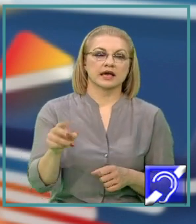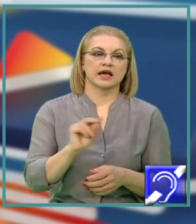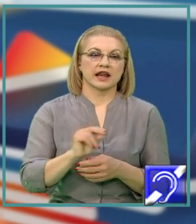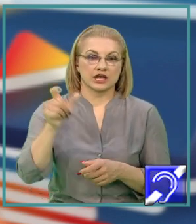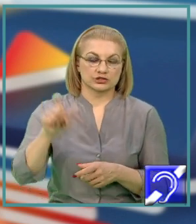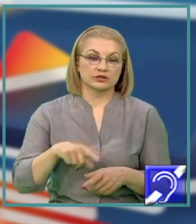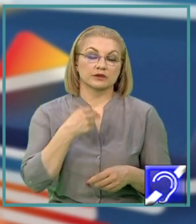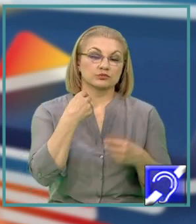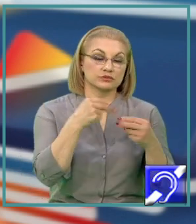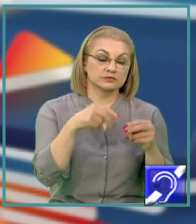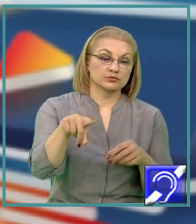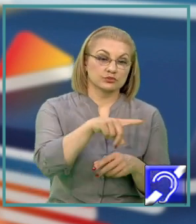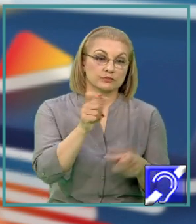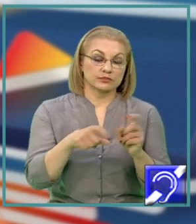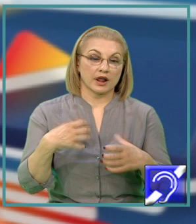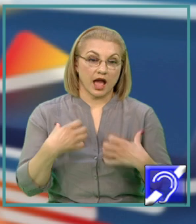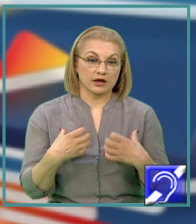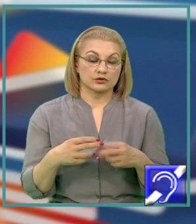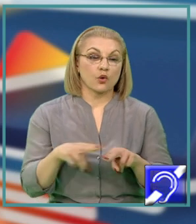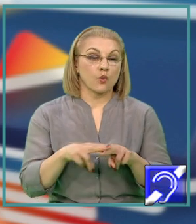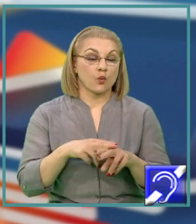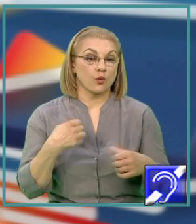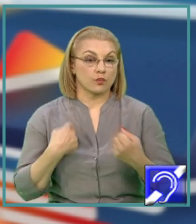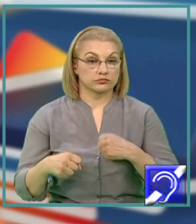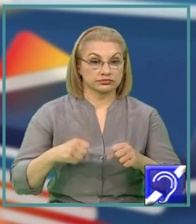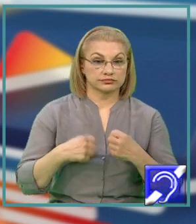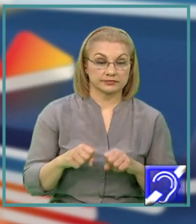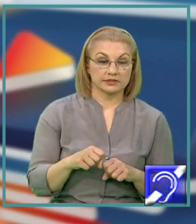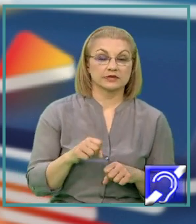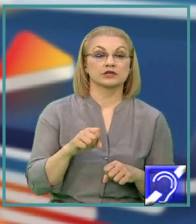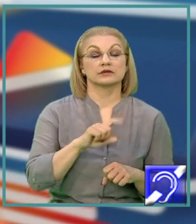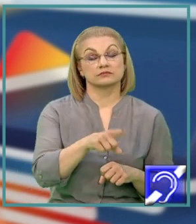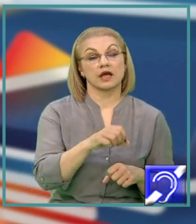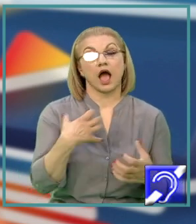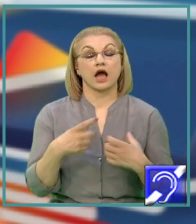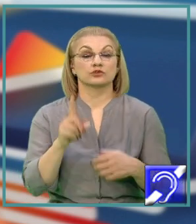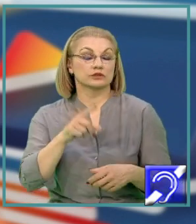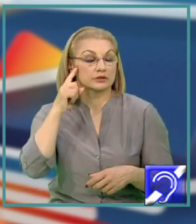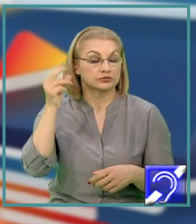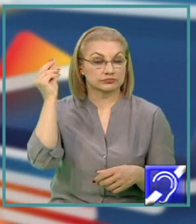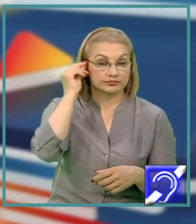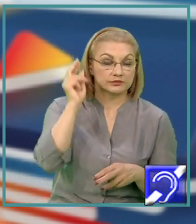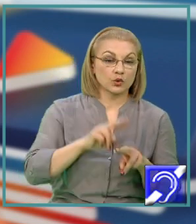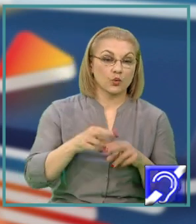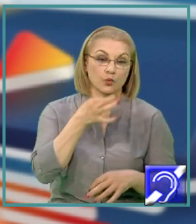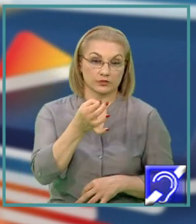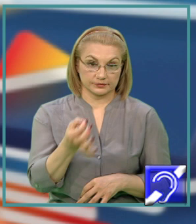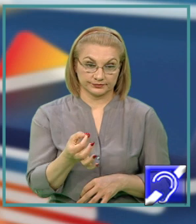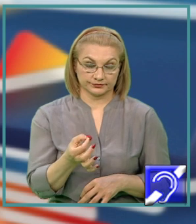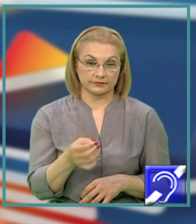actorilor cum să-și joace rolul, actorii ca să țină cont de cum interpretează rolul. De asemenea, este format